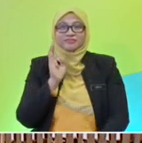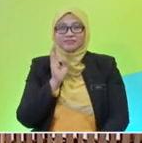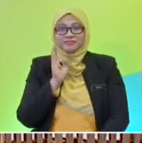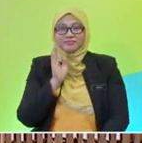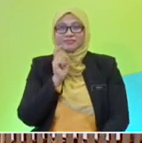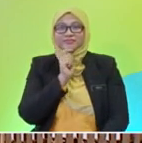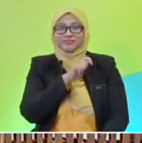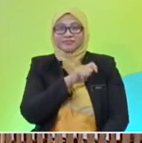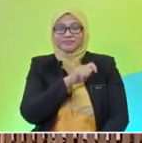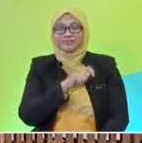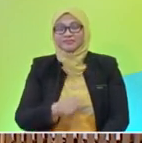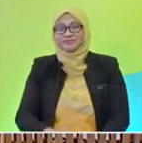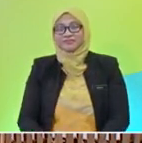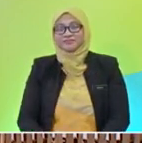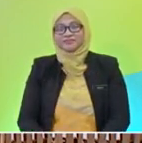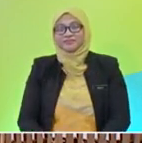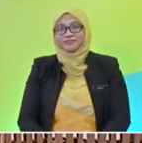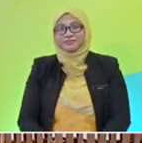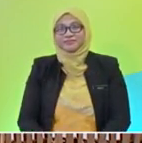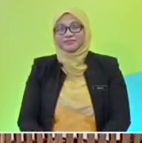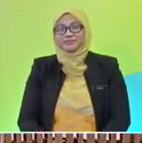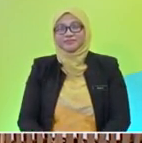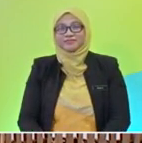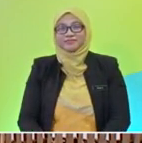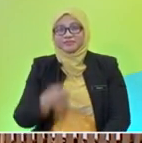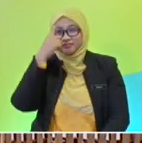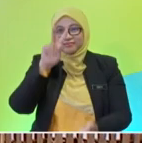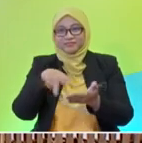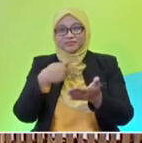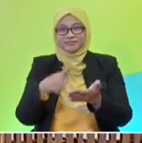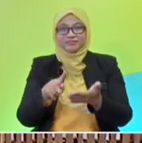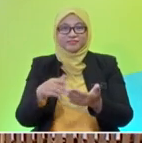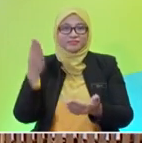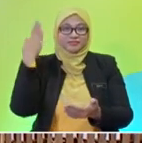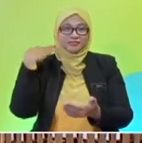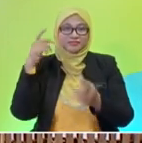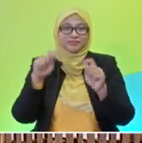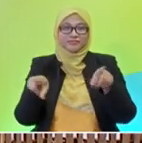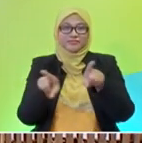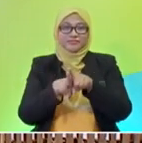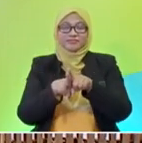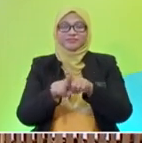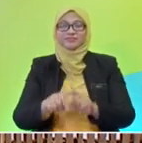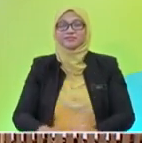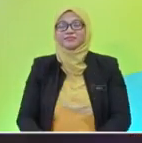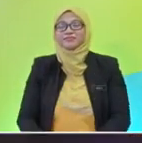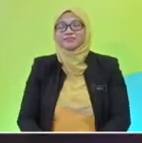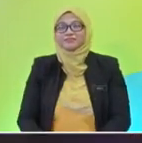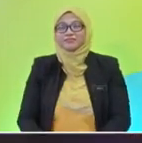cakap untuk pantun belakangnya mesti sama. Okey, jom kita lihat. Kita